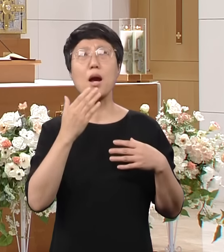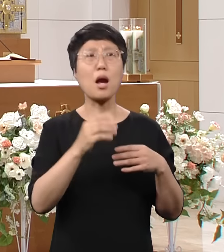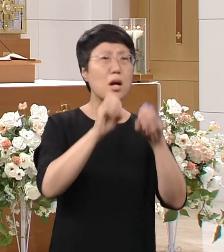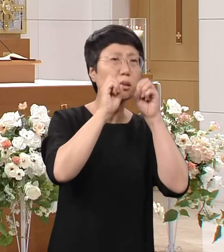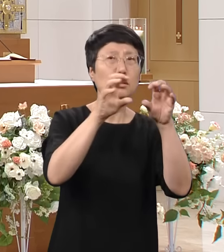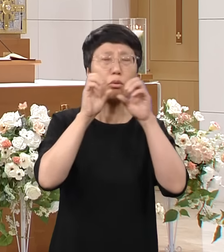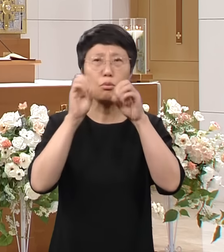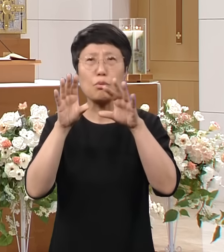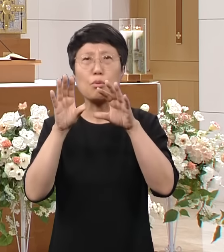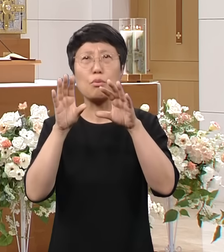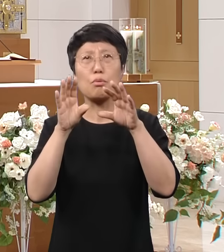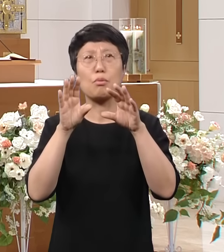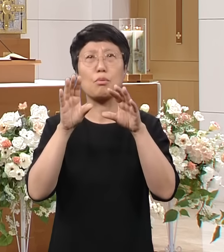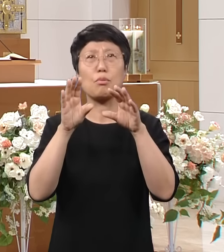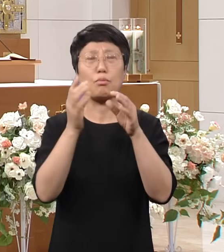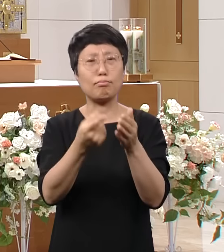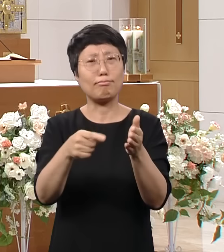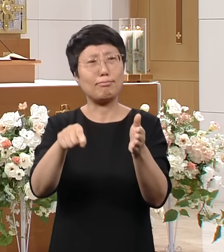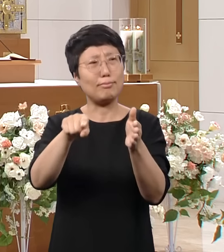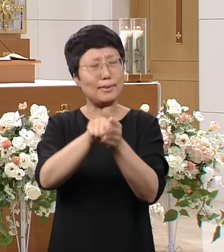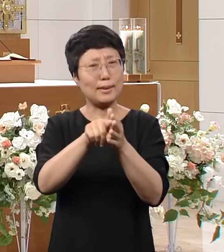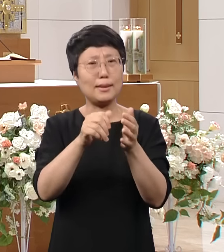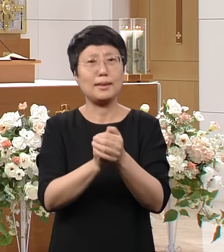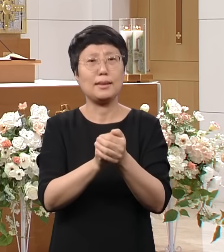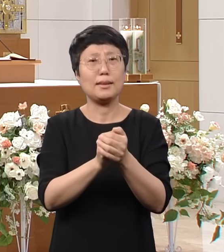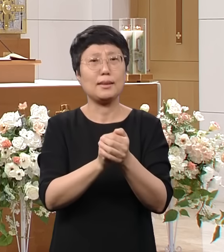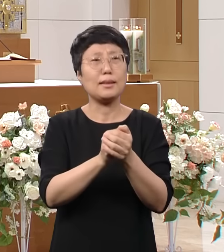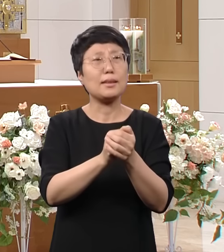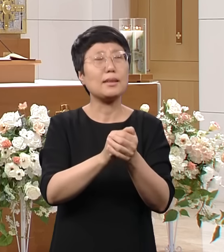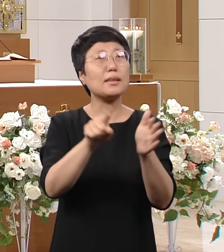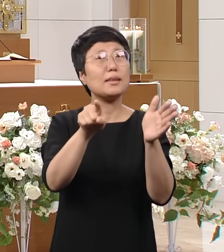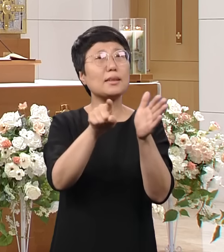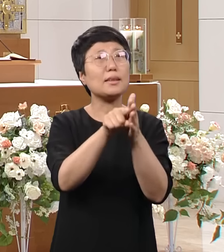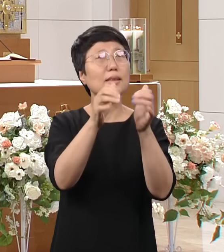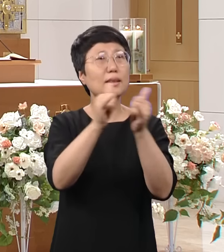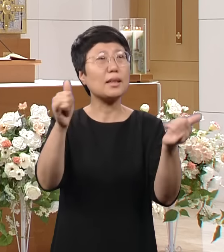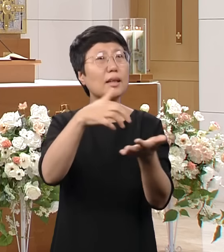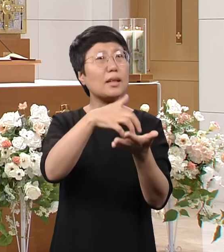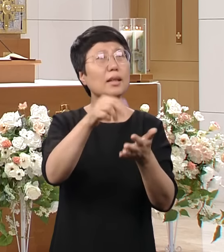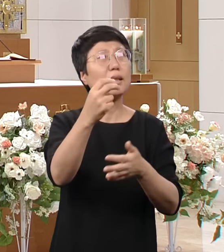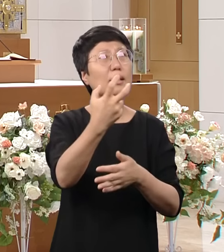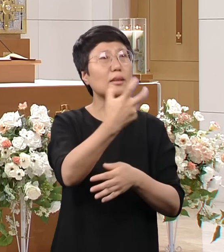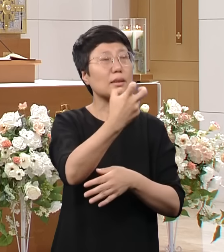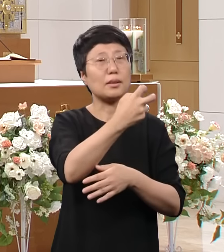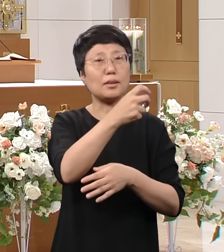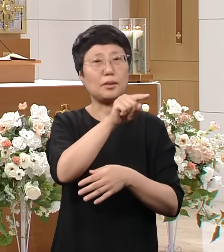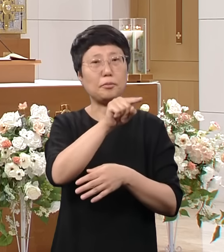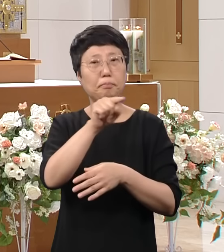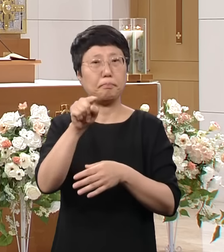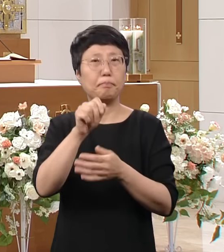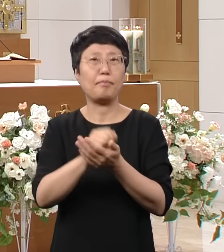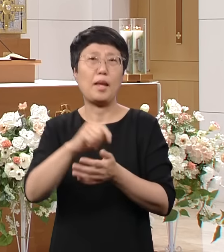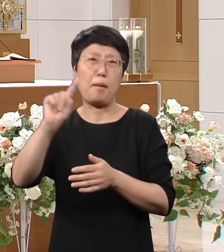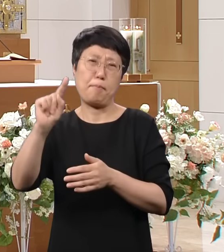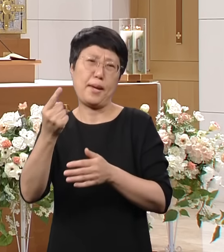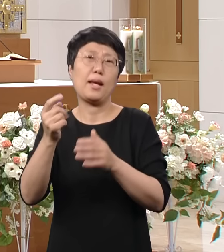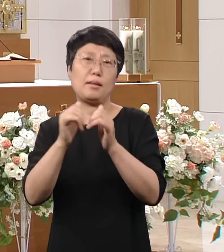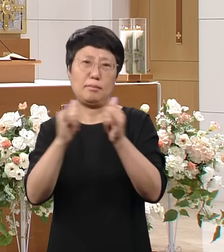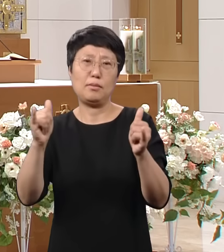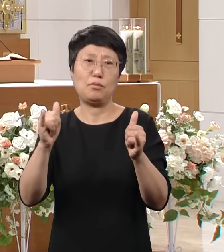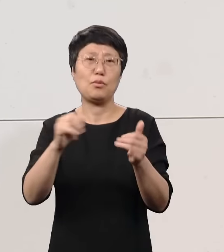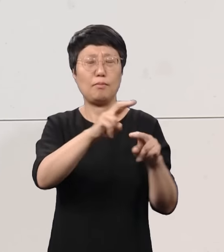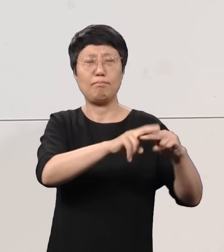있는 약 신자가 70명에서 100명 정도 들어갈 수 있는 작고 예쁜 성당을 짓고